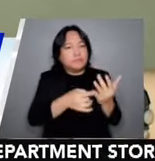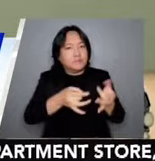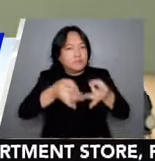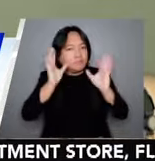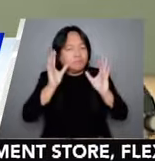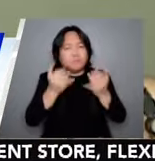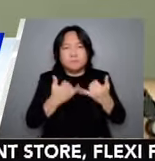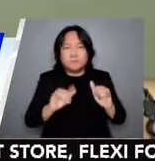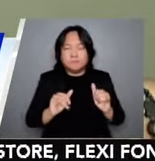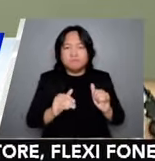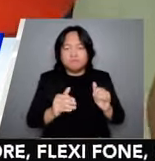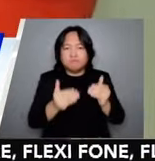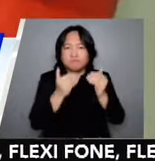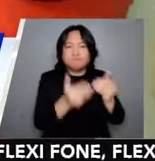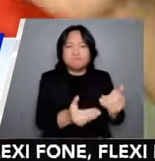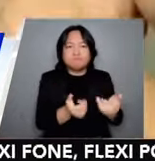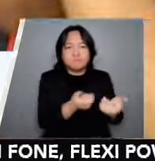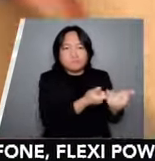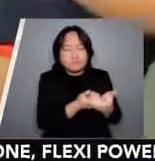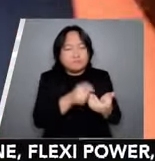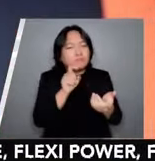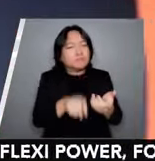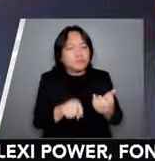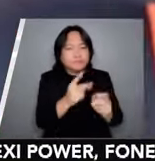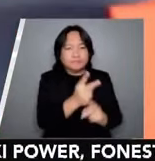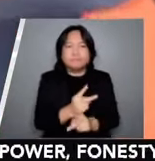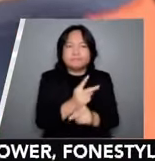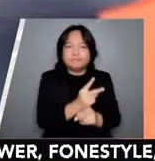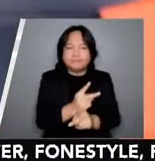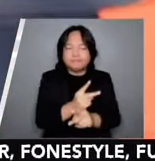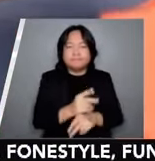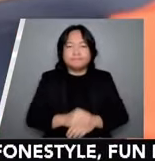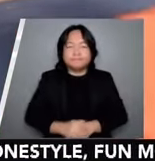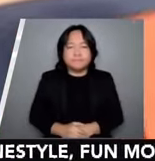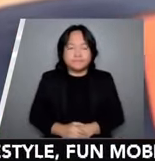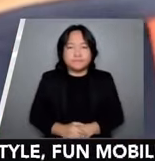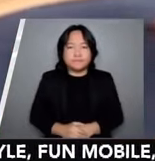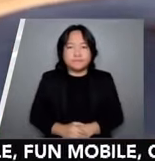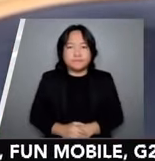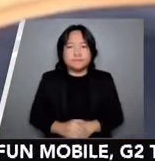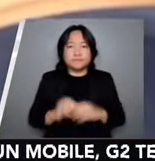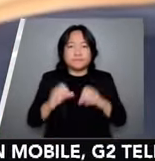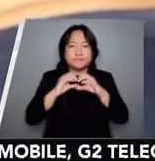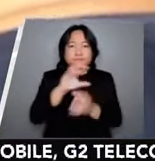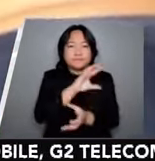dapat kailangang maingat pa rin lahat. Ito ang unang balita. Bam Alegre para sa GMA Integrated News.